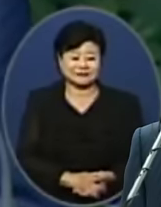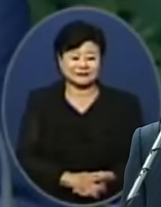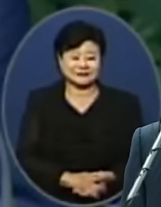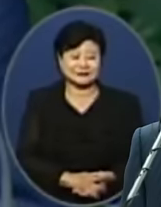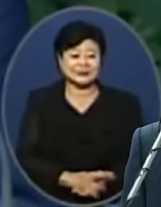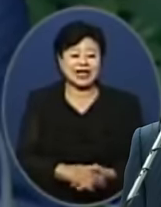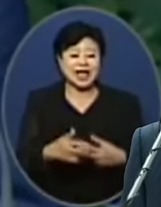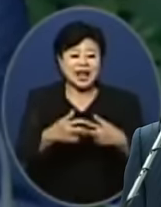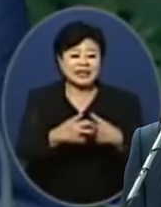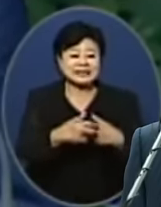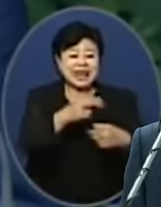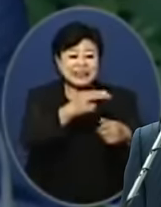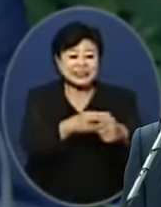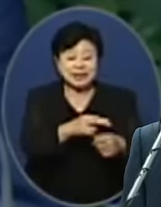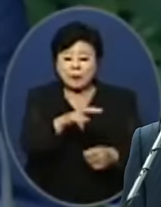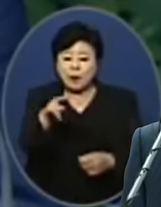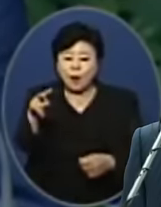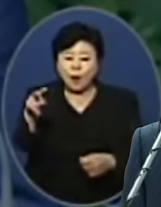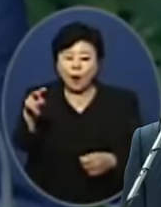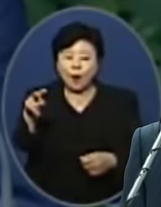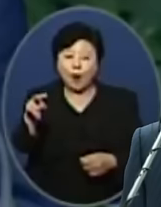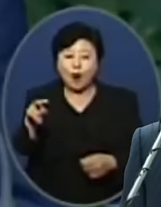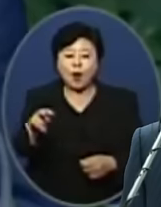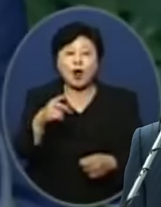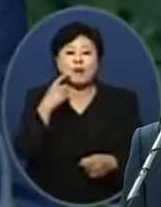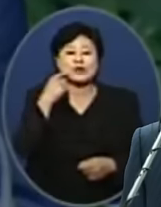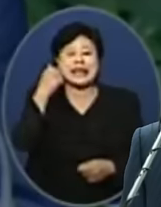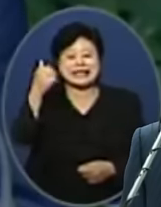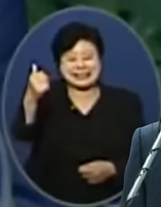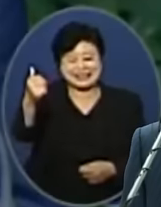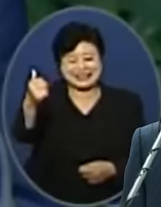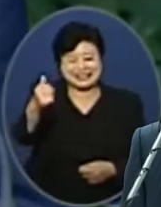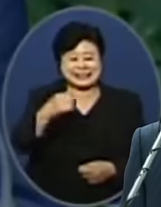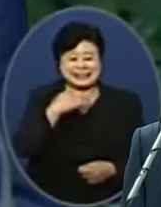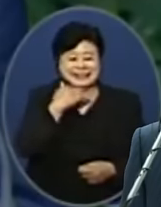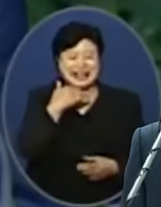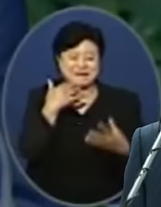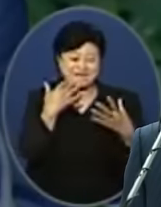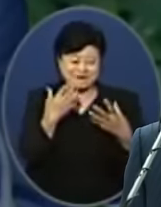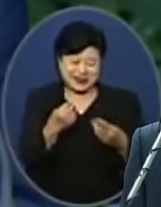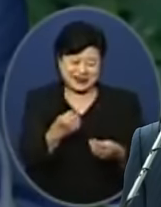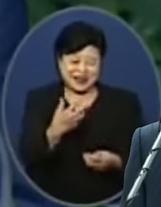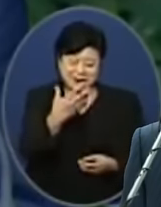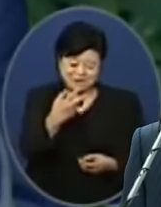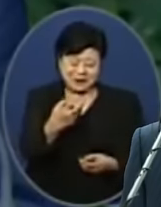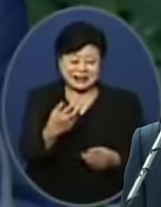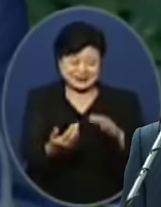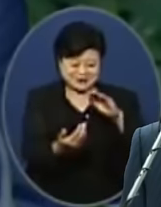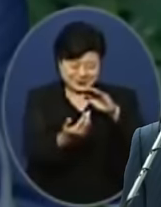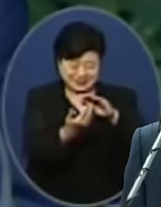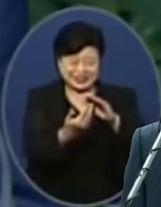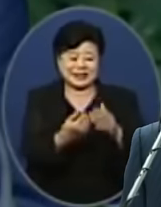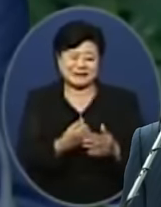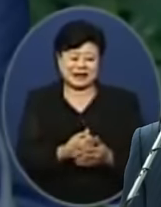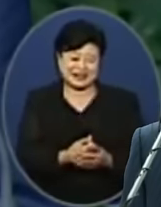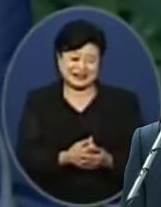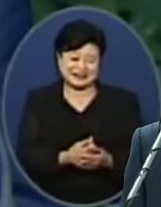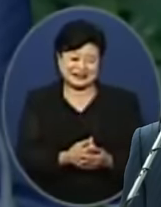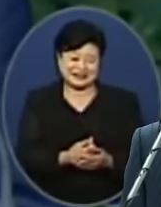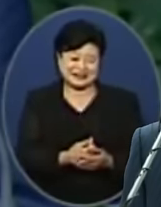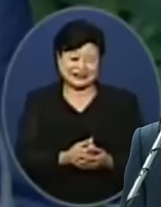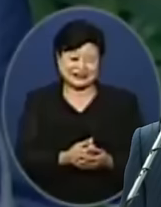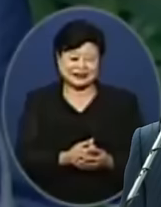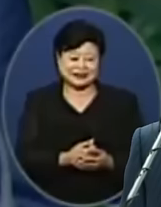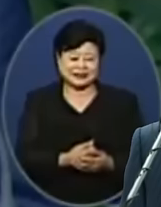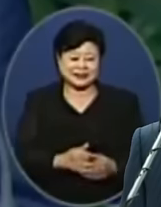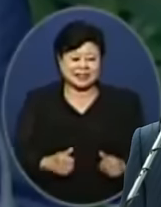의사 선생님이 저를 보고 하는 말이, 목사님 나이가 이제 80대 이르렀으니까